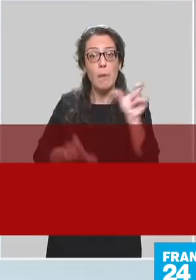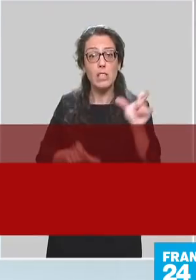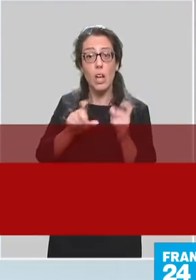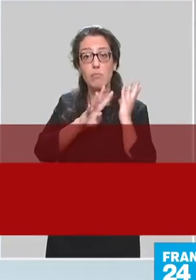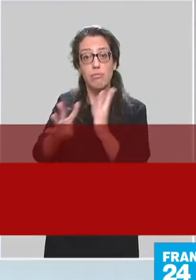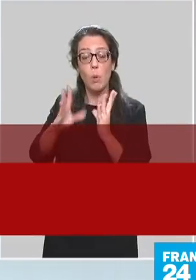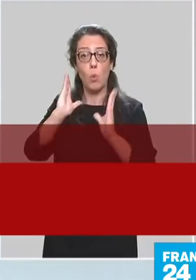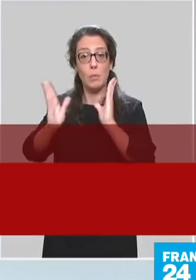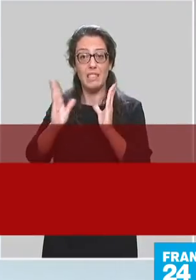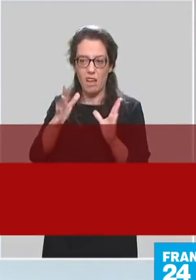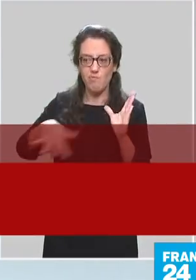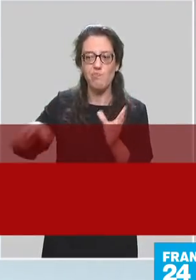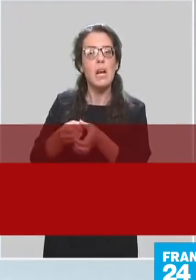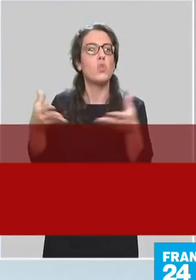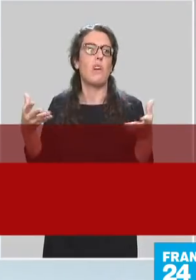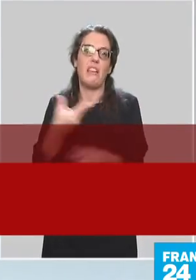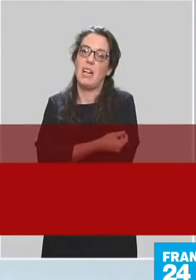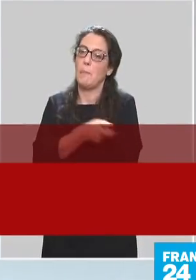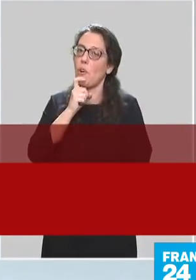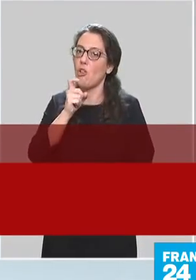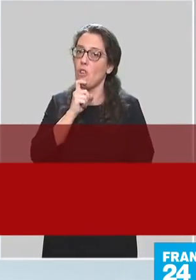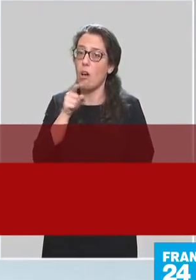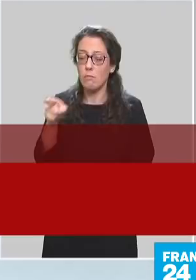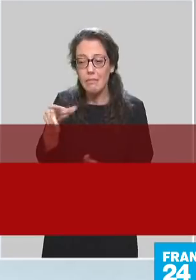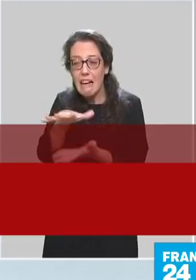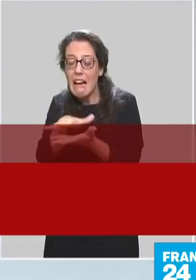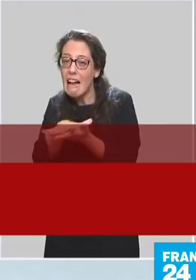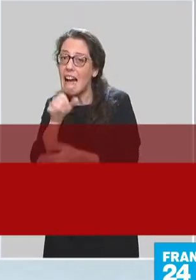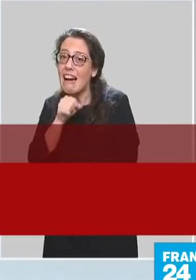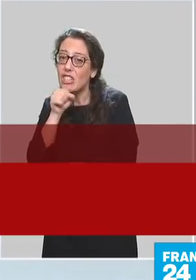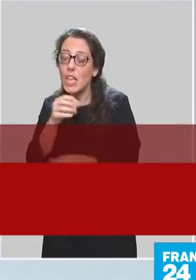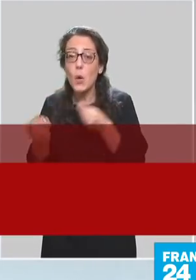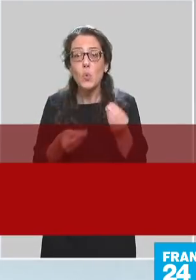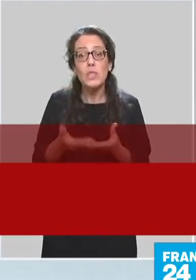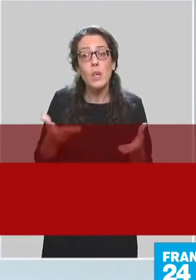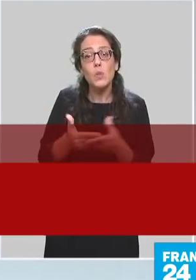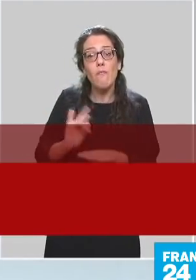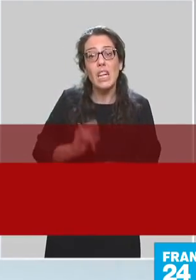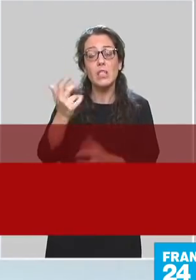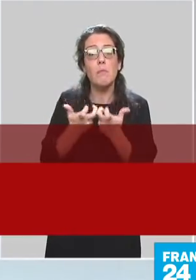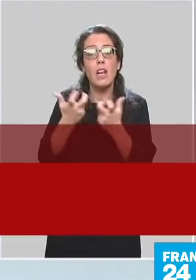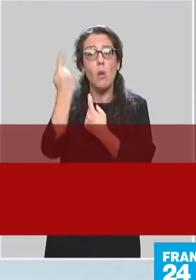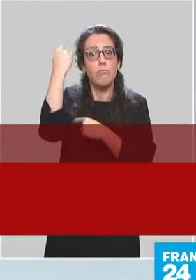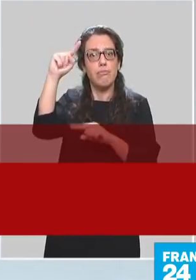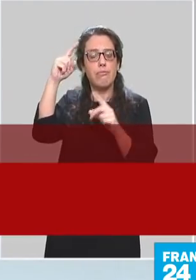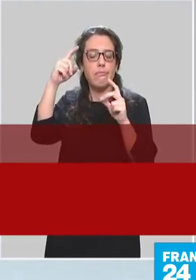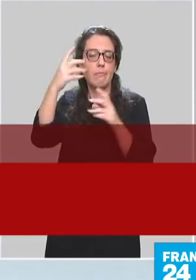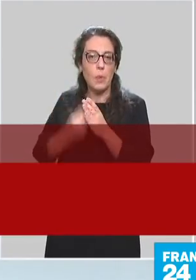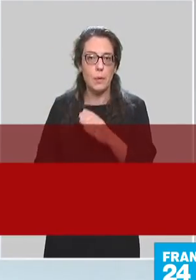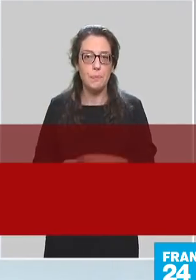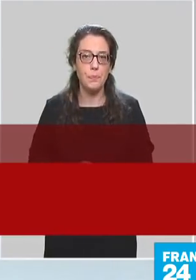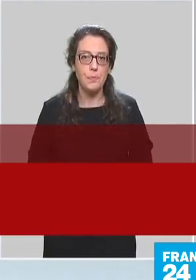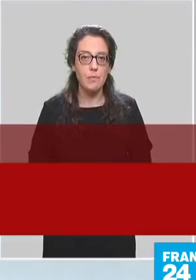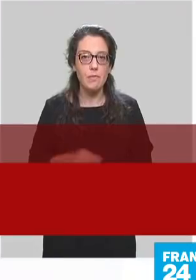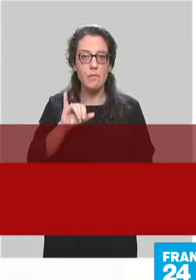essentiellement non vaccinées, âgées et ou particulièrement fragiles, immunodéprimées notamment. Selon les projections réalisées